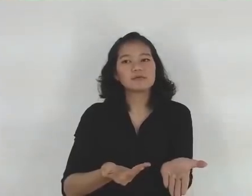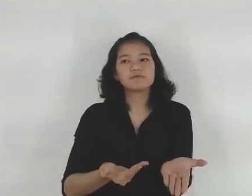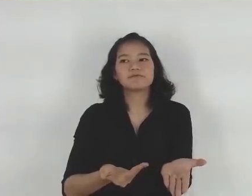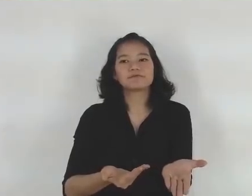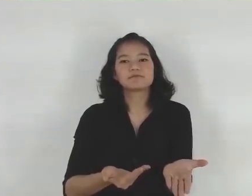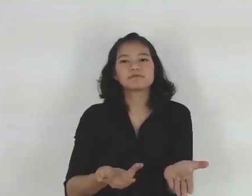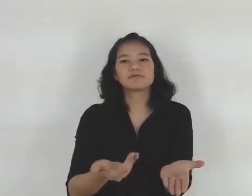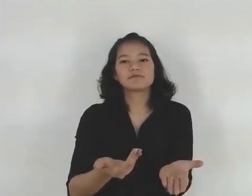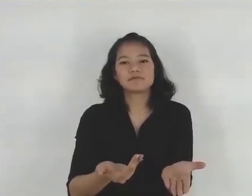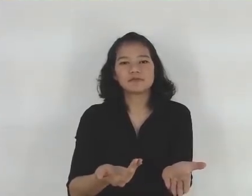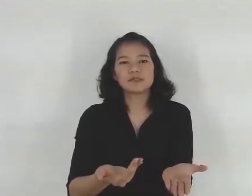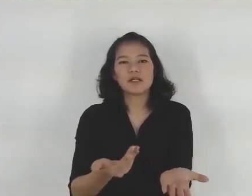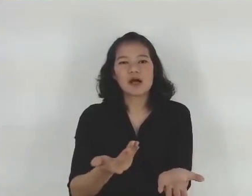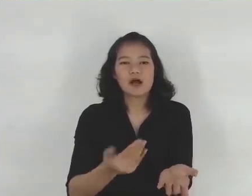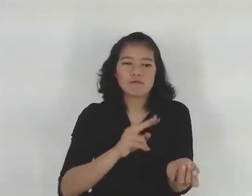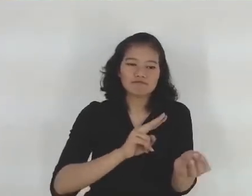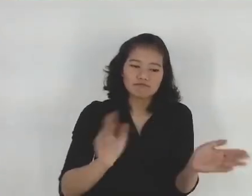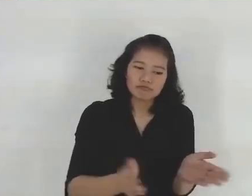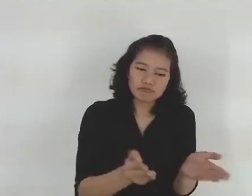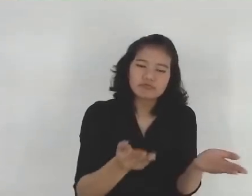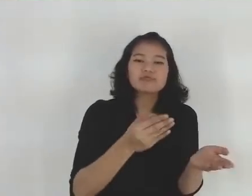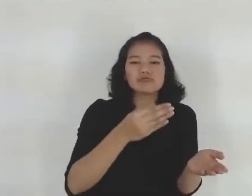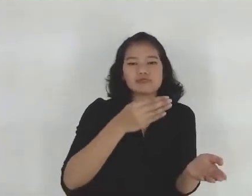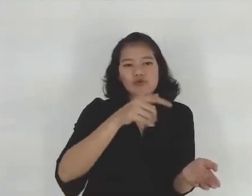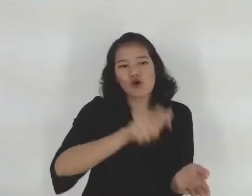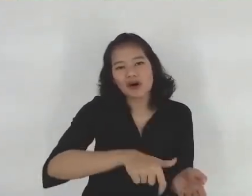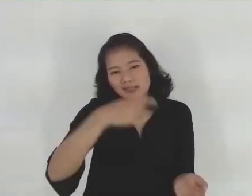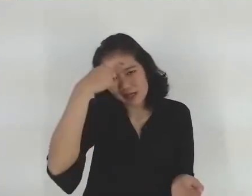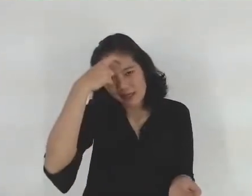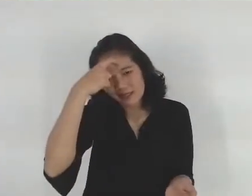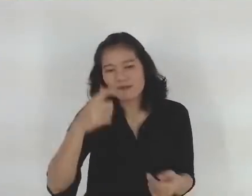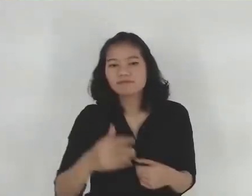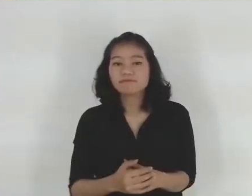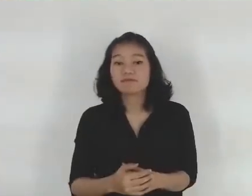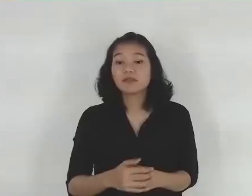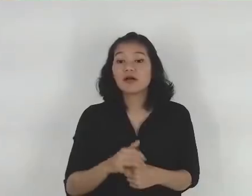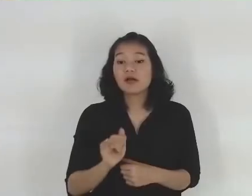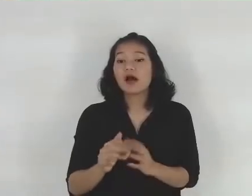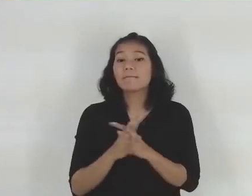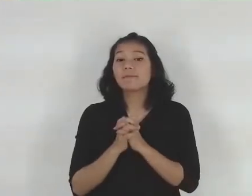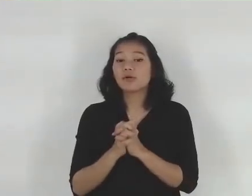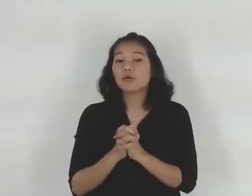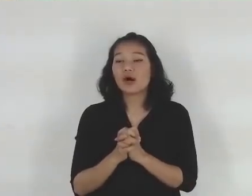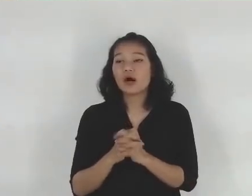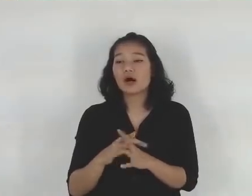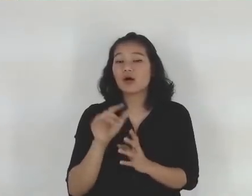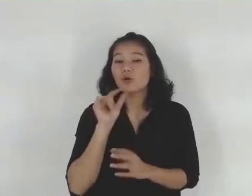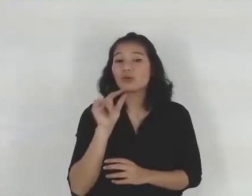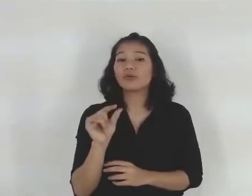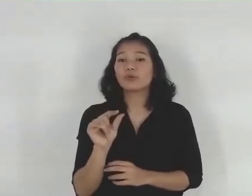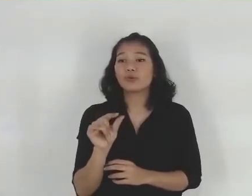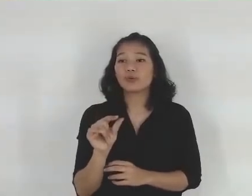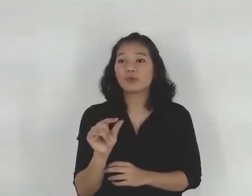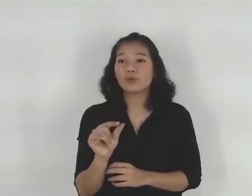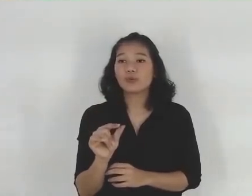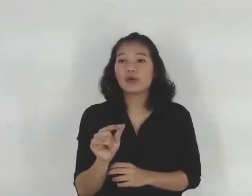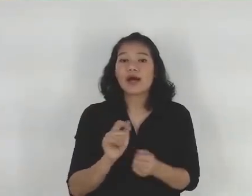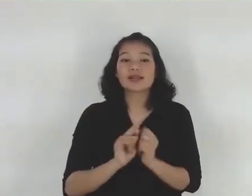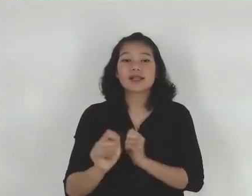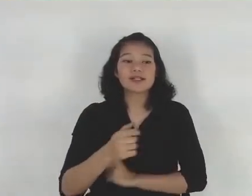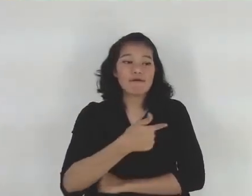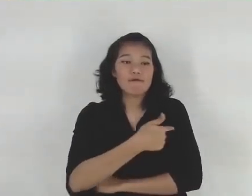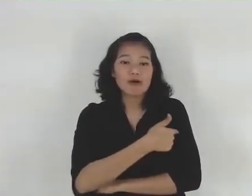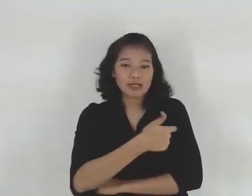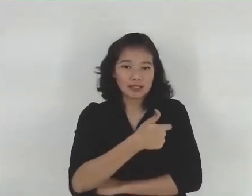umatmu yang sedang mengalami sakit ya Papa ya bapak kami juga berdoa bagi uji klinis vaksin